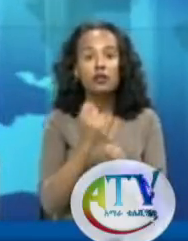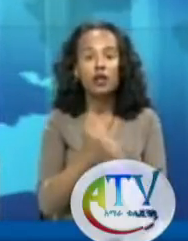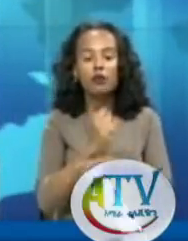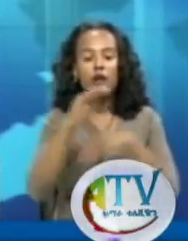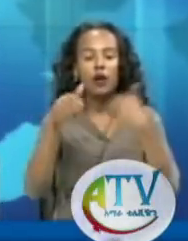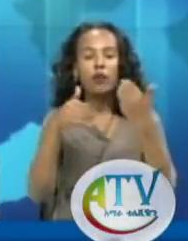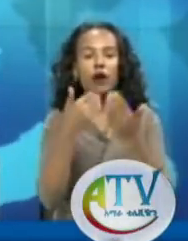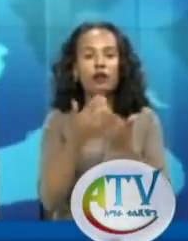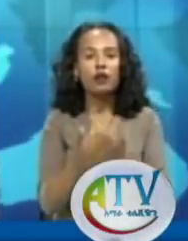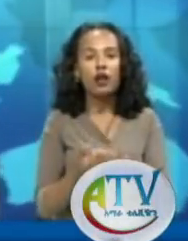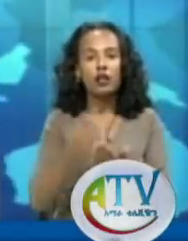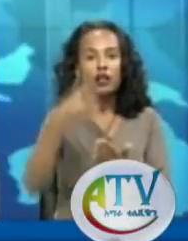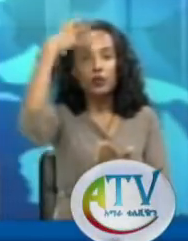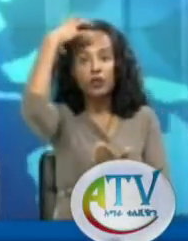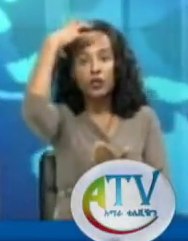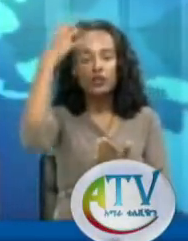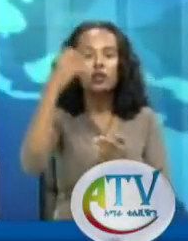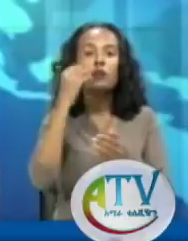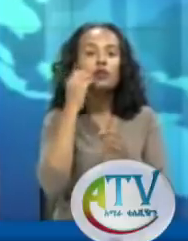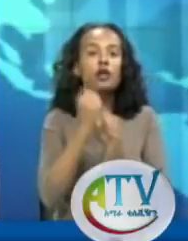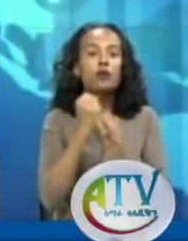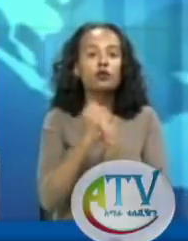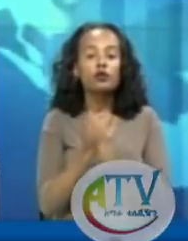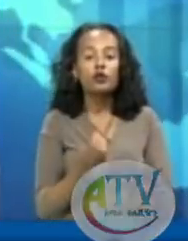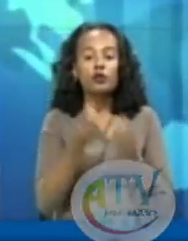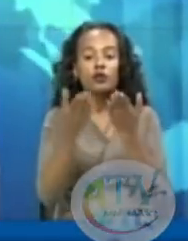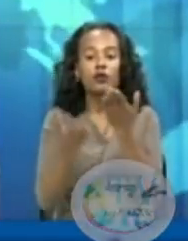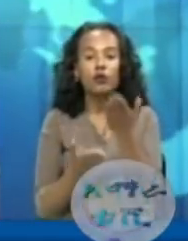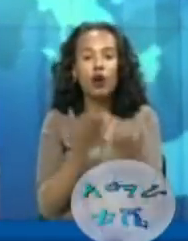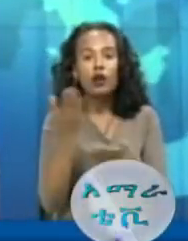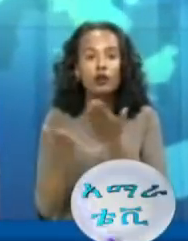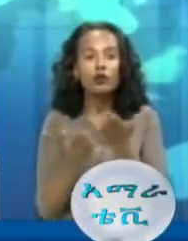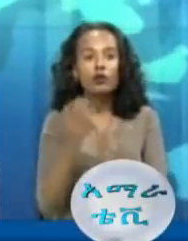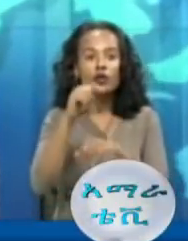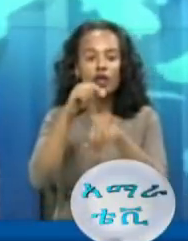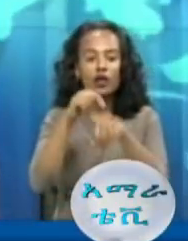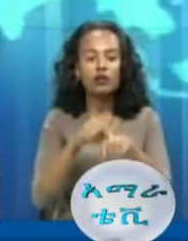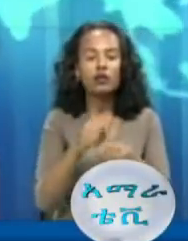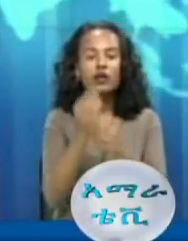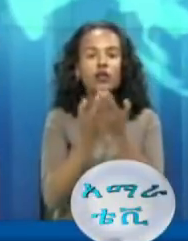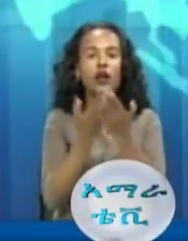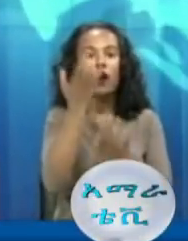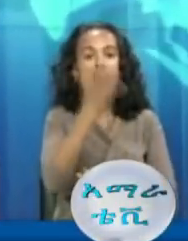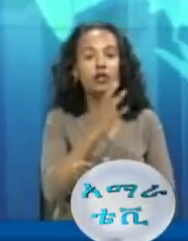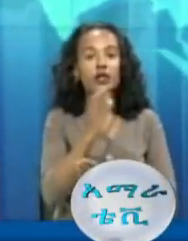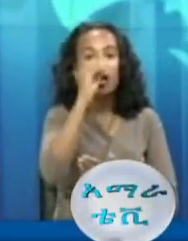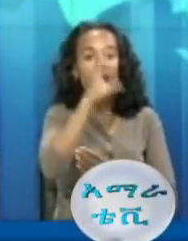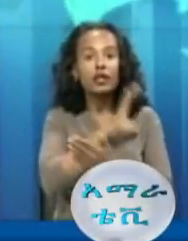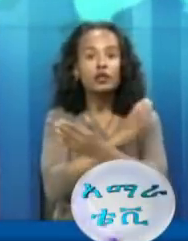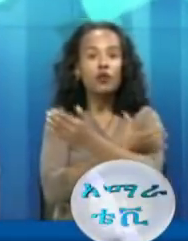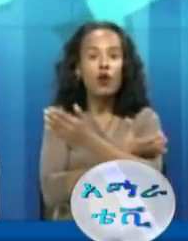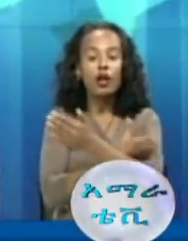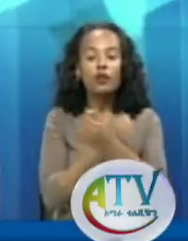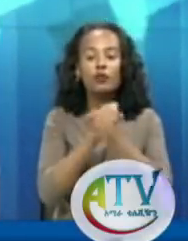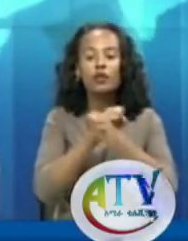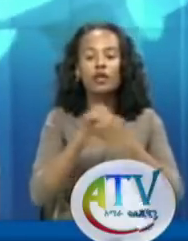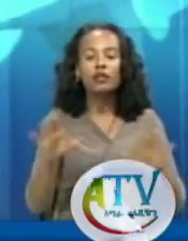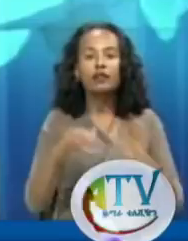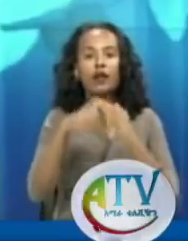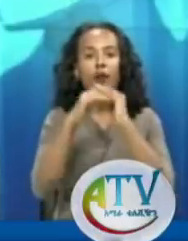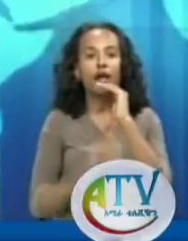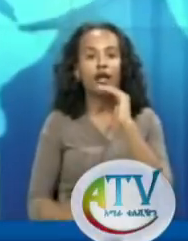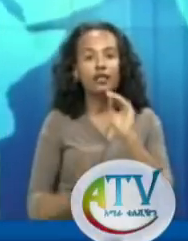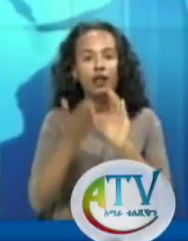በአጠቃላይ በመንግስት መስሪያ ቤቶች የሚሰጡ አገልግሎቶች የጊዜን የሀብትንና የሰው ኃይል ብክነትን ከመቀነስ